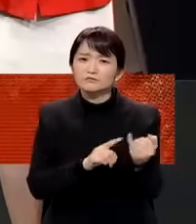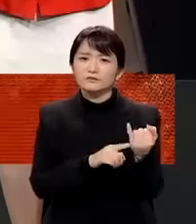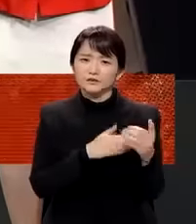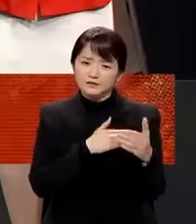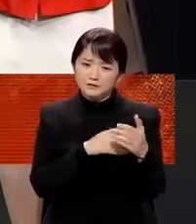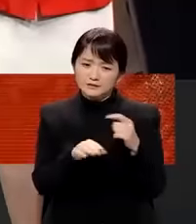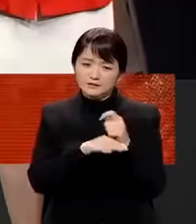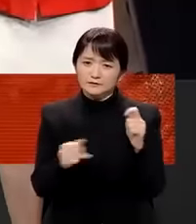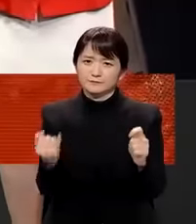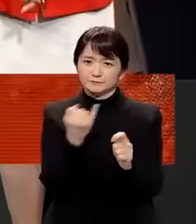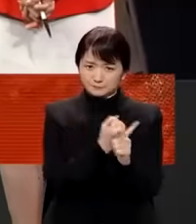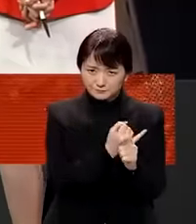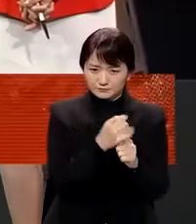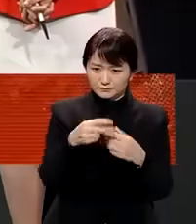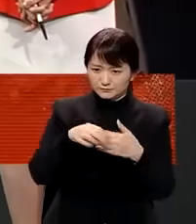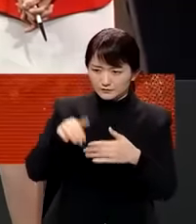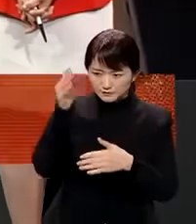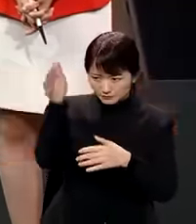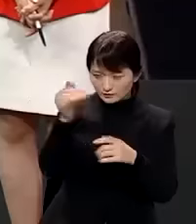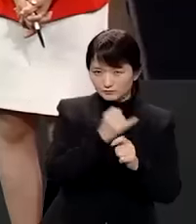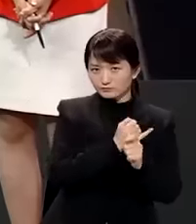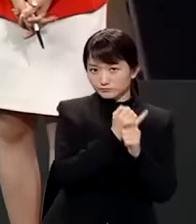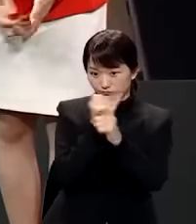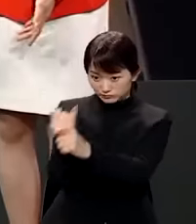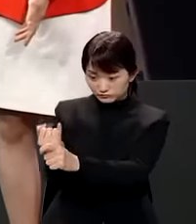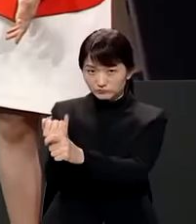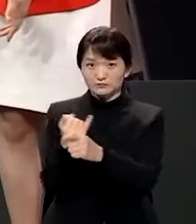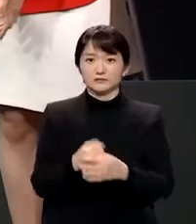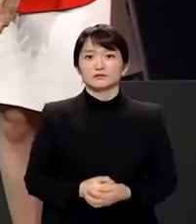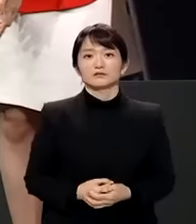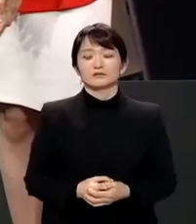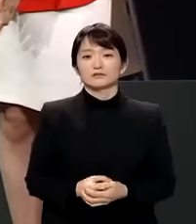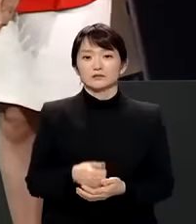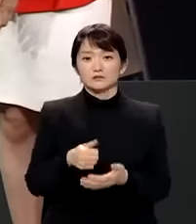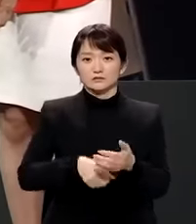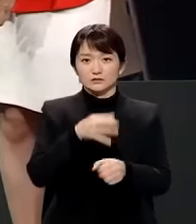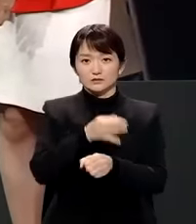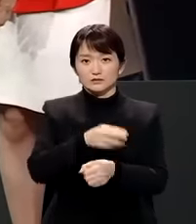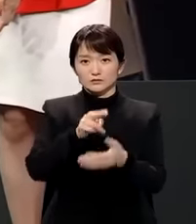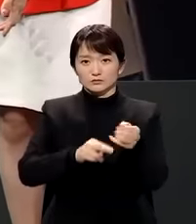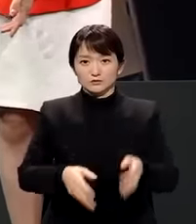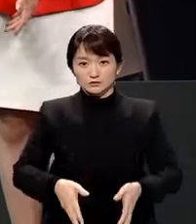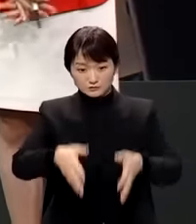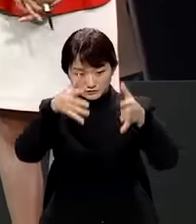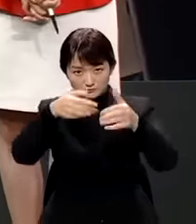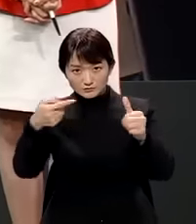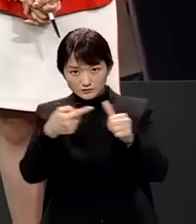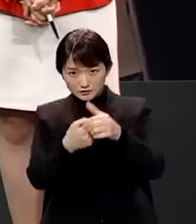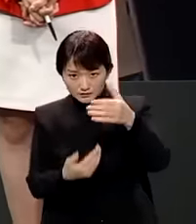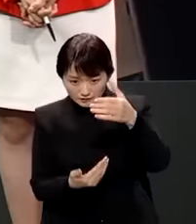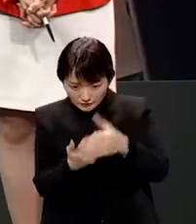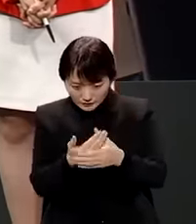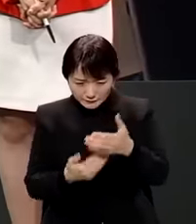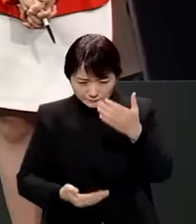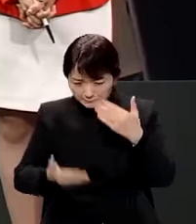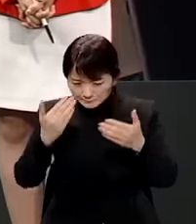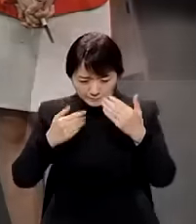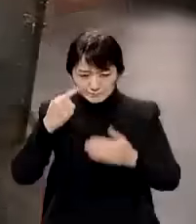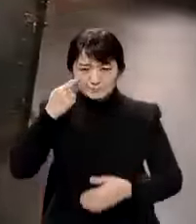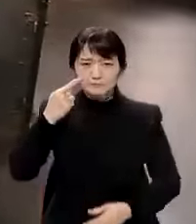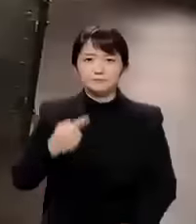택시에 올라타 병원으로 향했습니다 오늘 사건 연구소는 쇼핑몰 살인 사건을 따라가